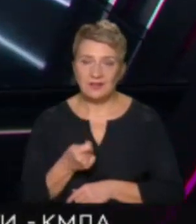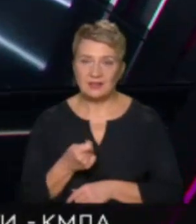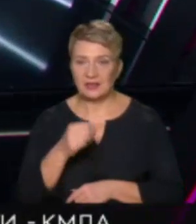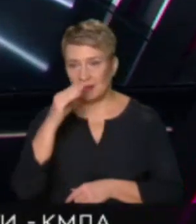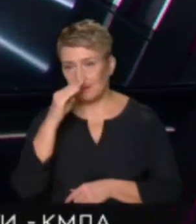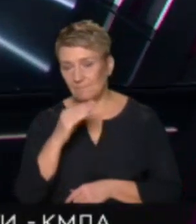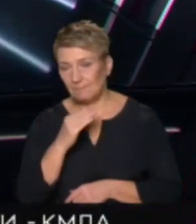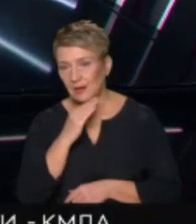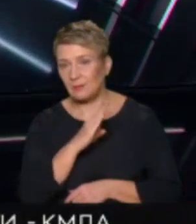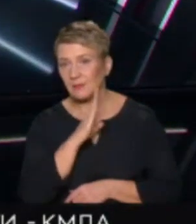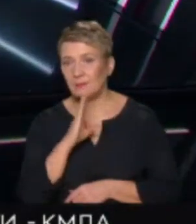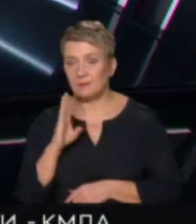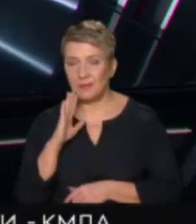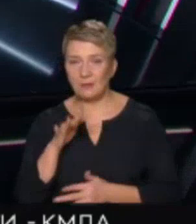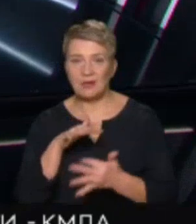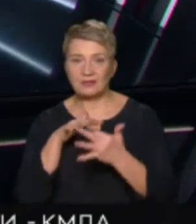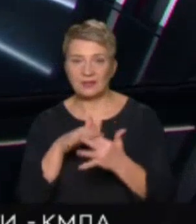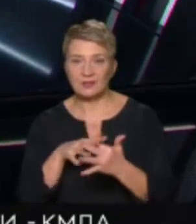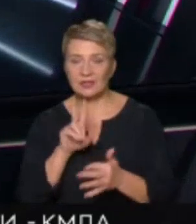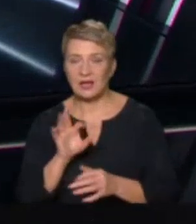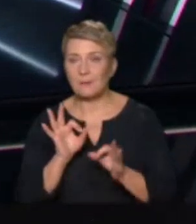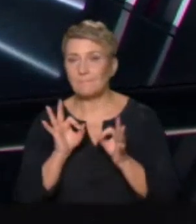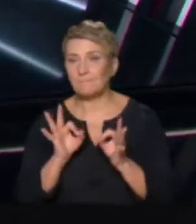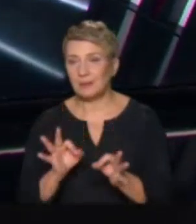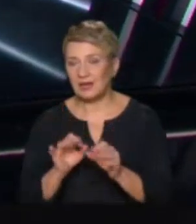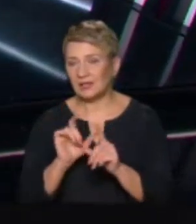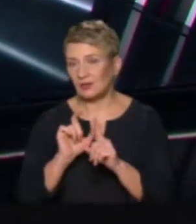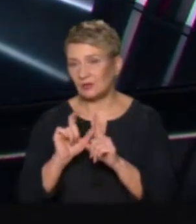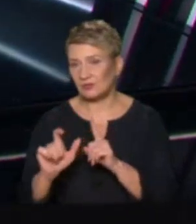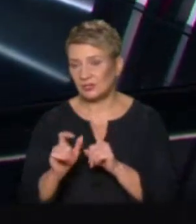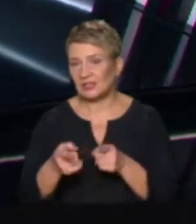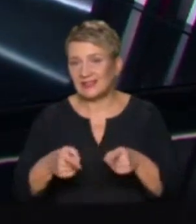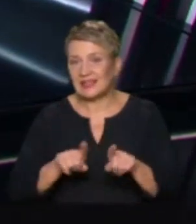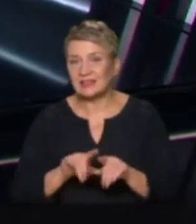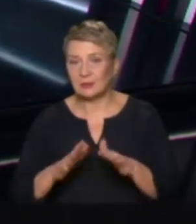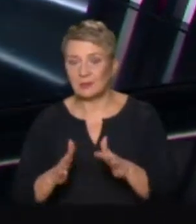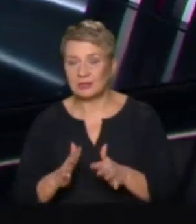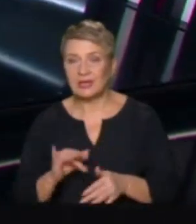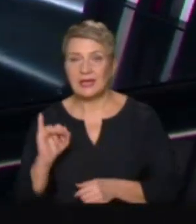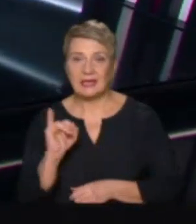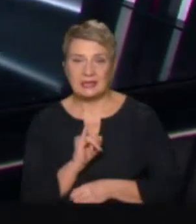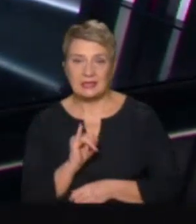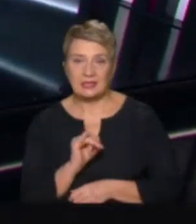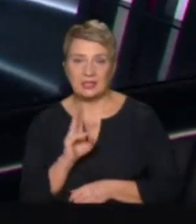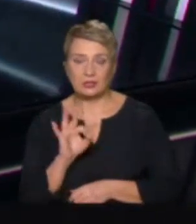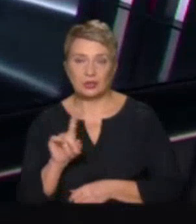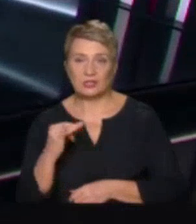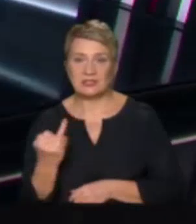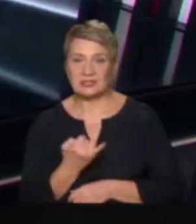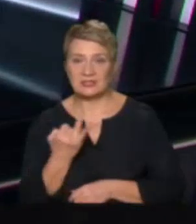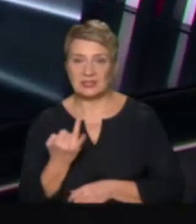на війні, як правильно реагувати на певні події. І ви знаєте, саме що цікаво, що